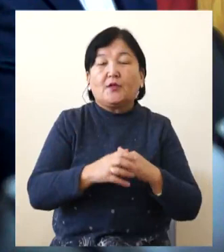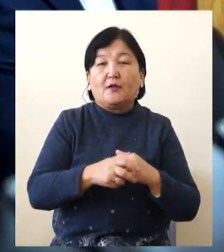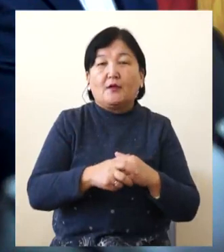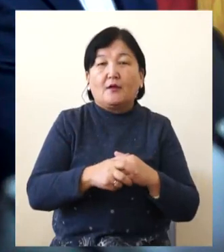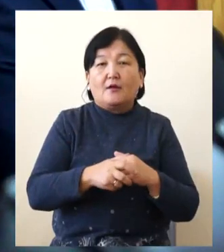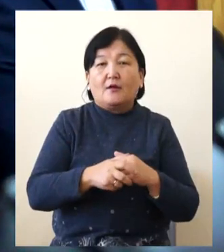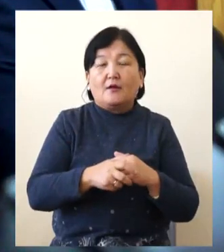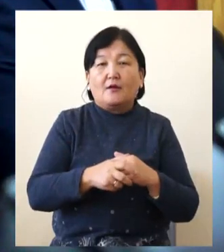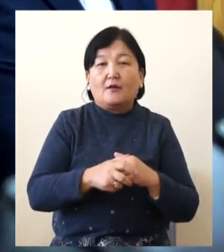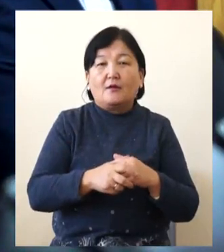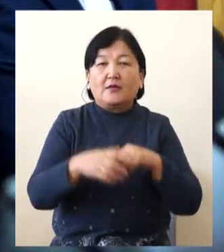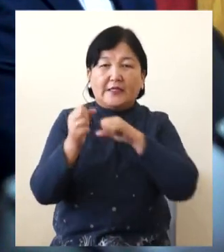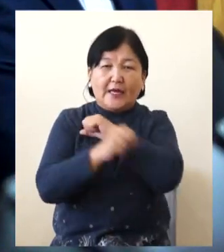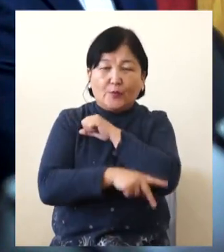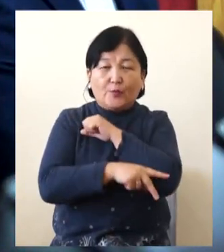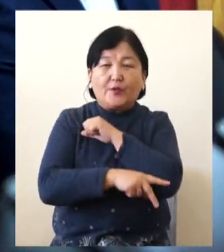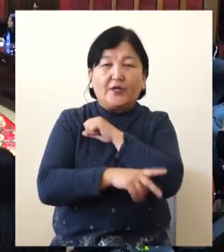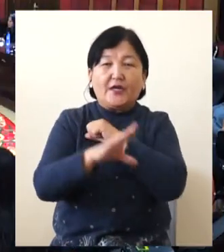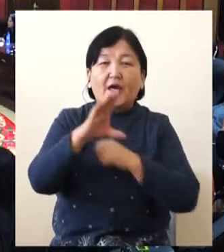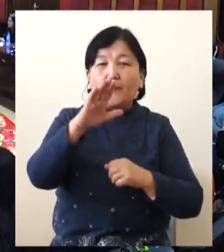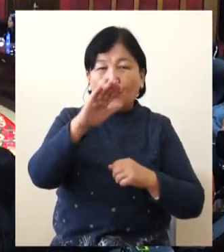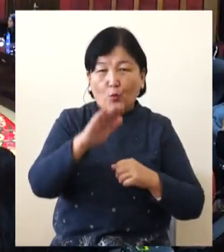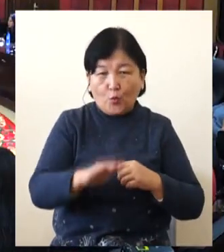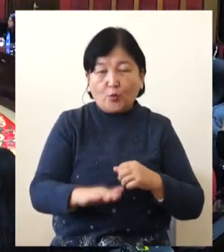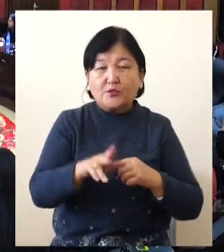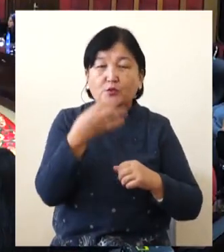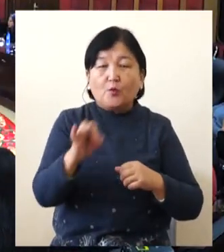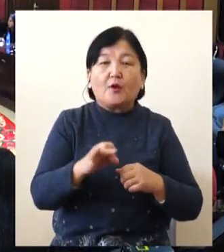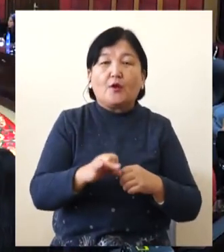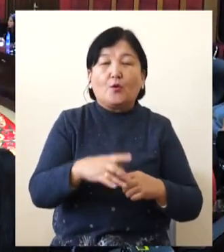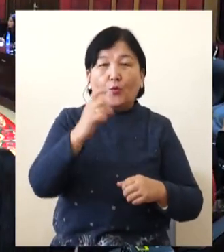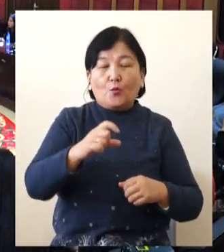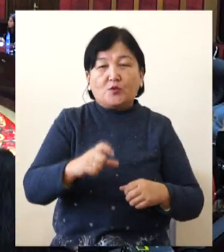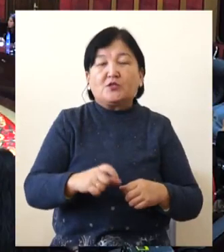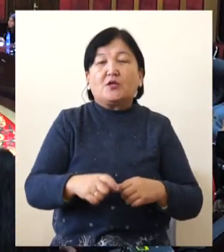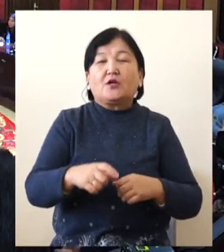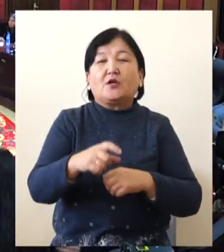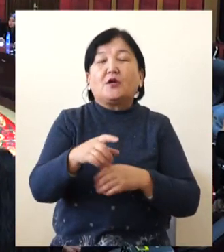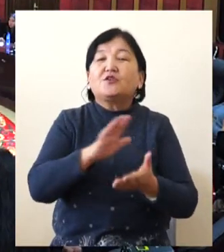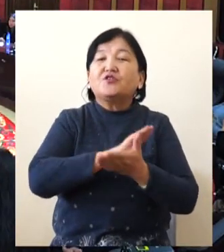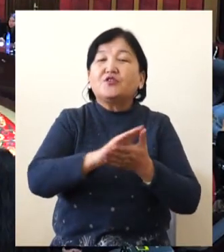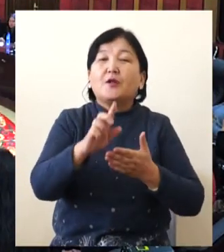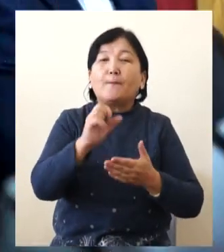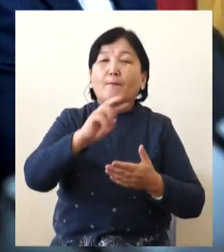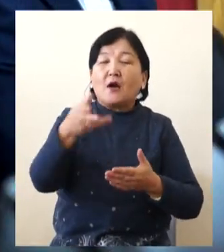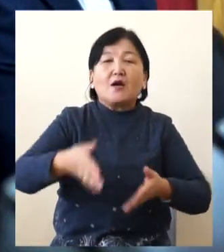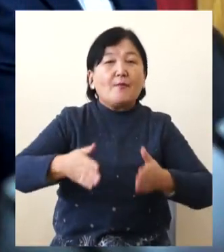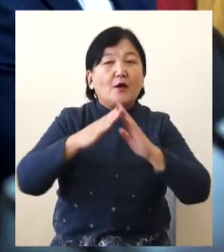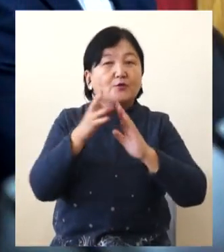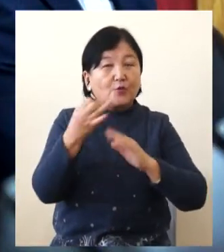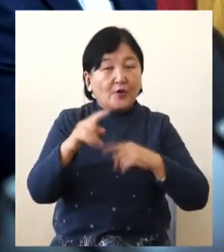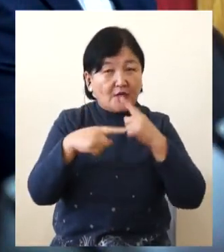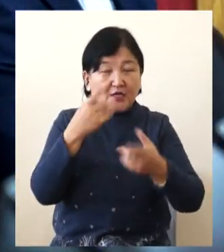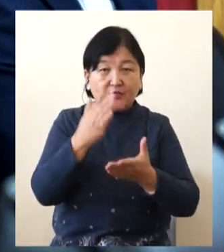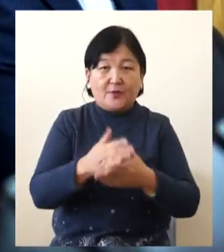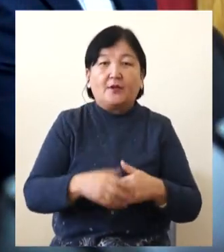одоо ятуудаас гаргасан хүүгүй маш бага хүүтэй банк байгаасан гэж. Тэгээ энэ сүлжээг орон нутгад бий